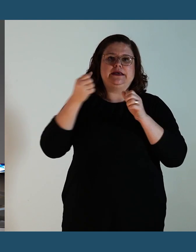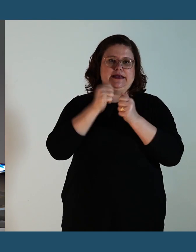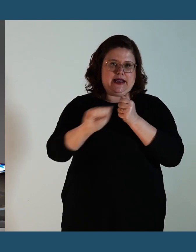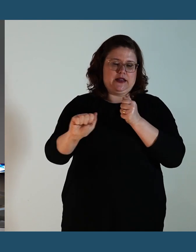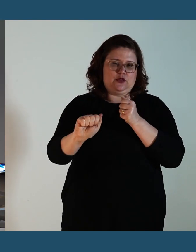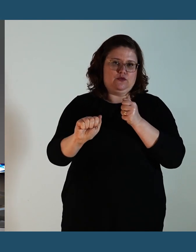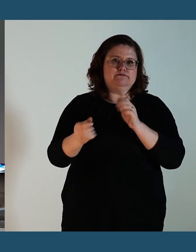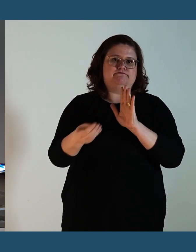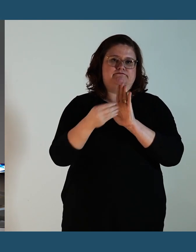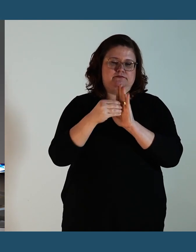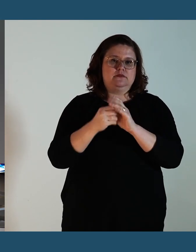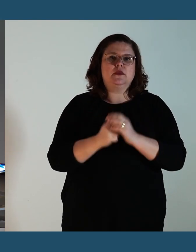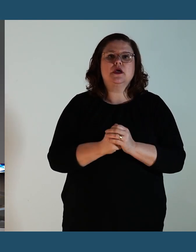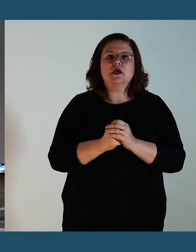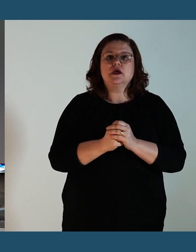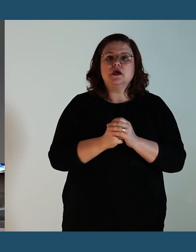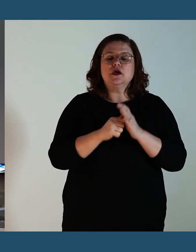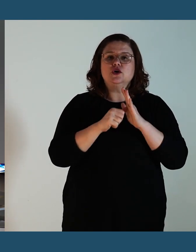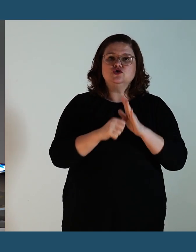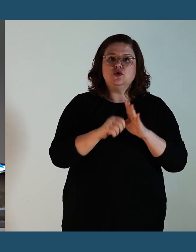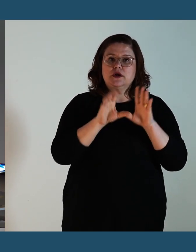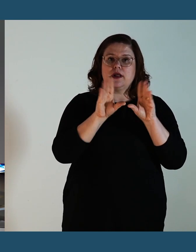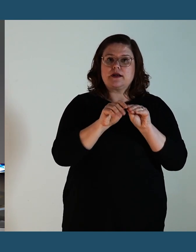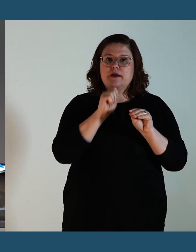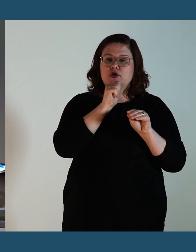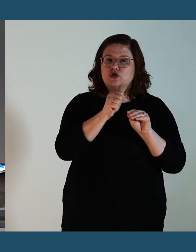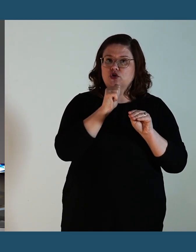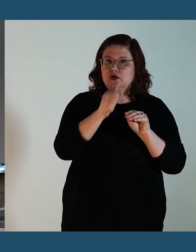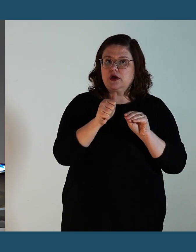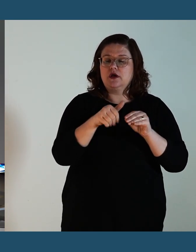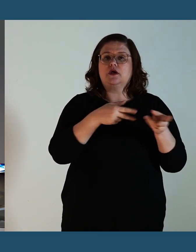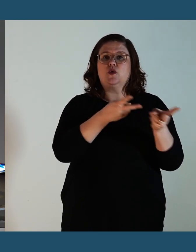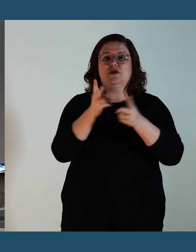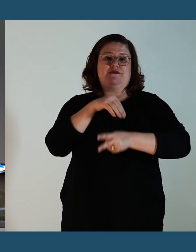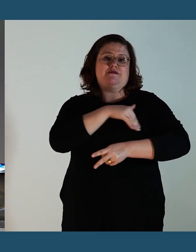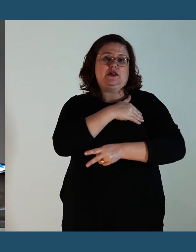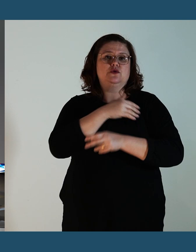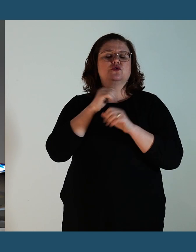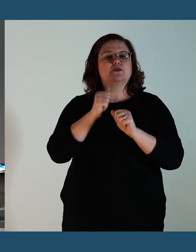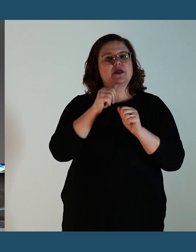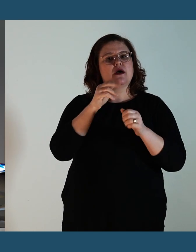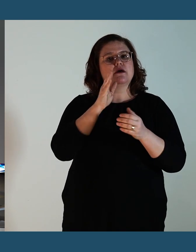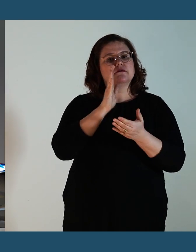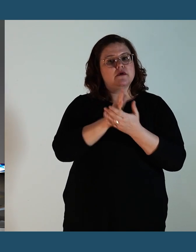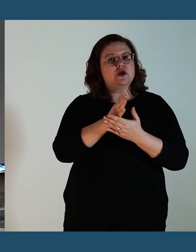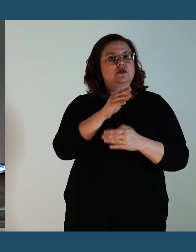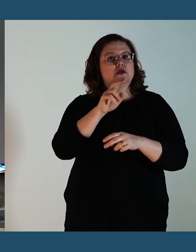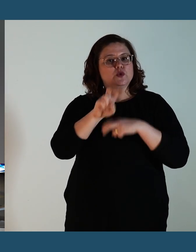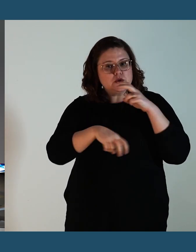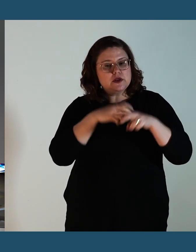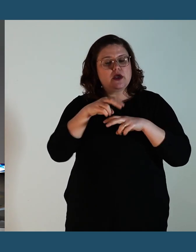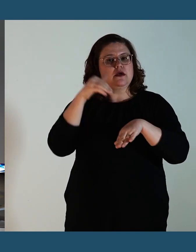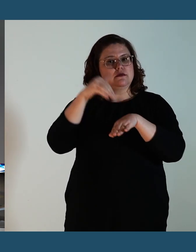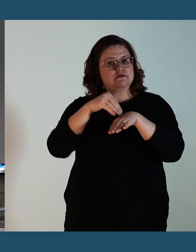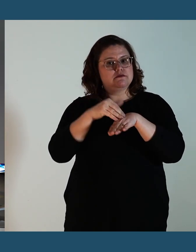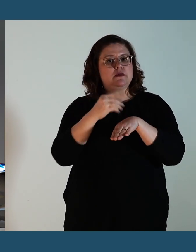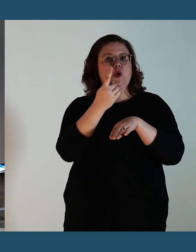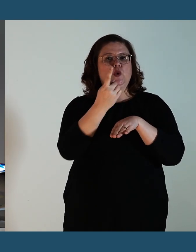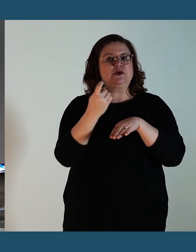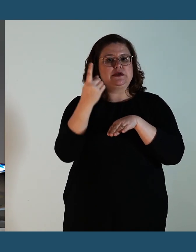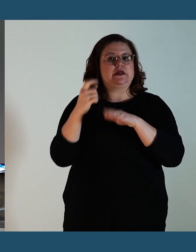Syrjinnän raportointia tulee helpottaa ja yhdenvertaisuusvaltuutetulle tulee antaa valtuudet ja oikeus tutkia tai ottaa kantaa myös